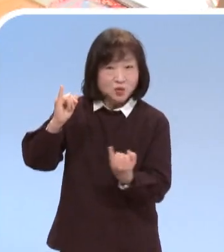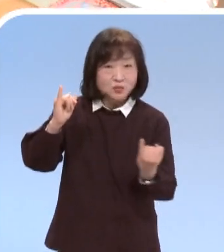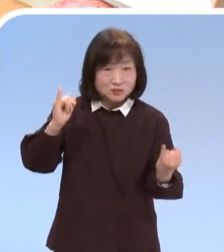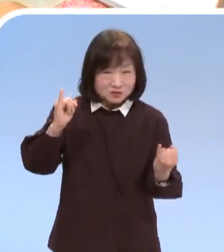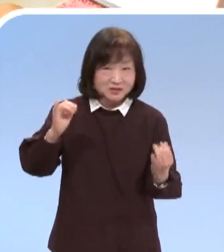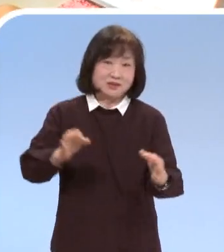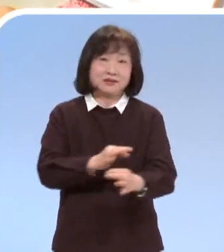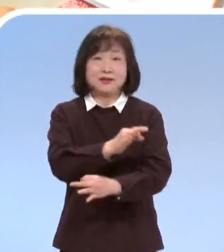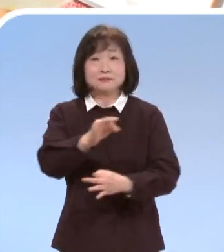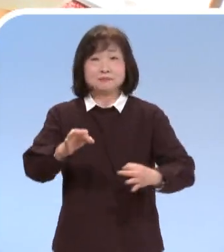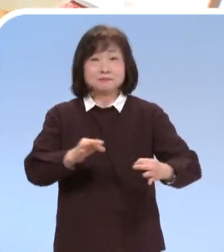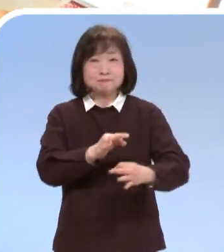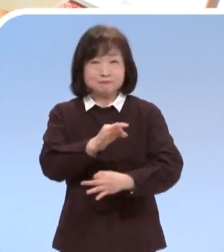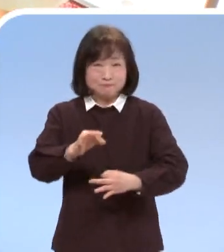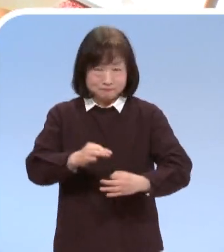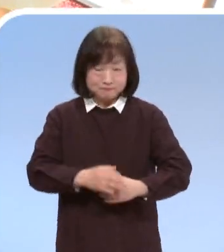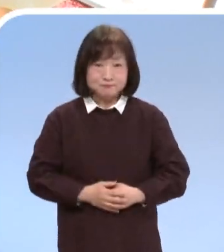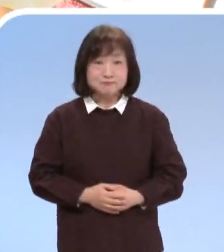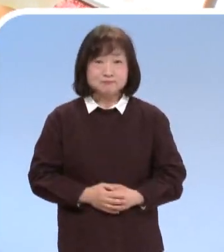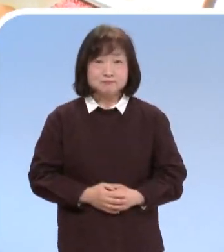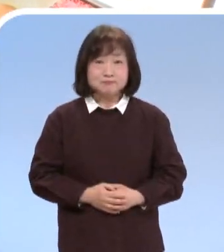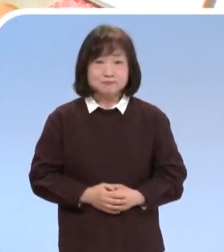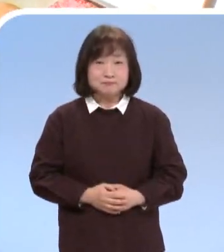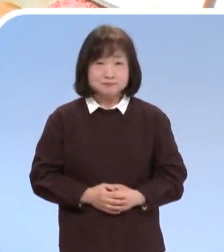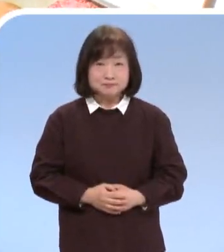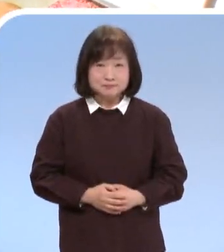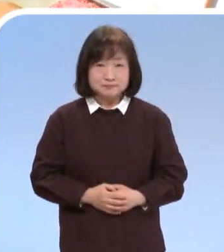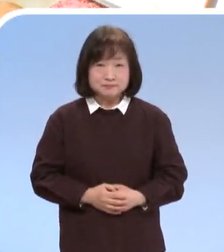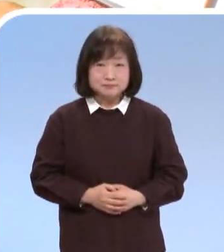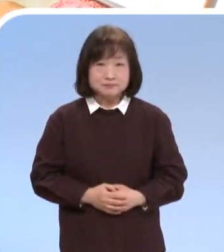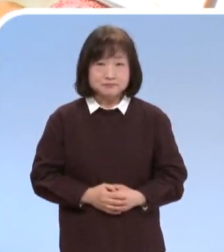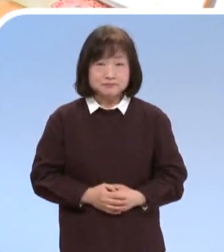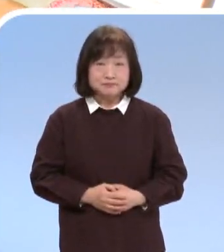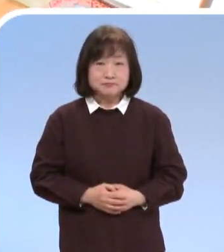娘さんでお店を切り盛りしているんです。